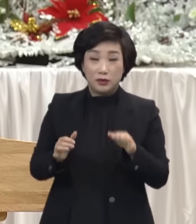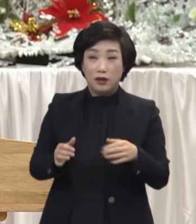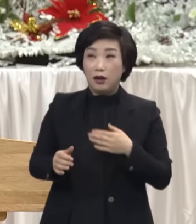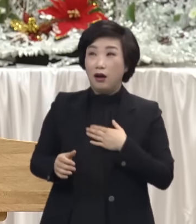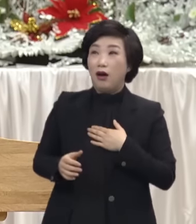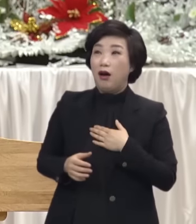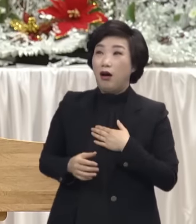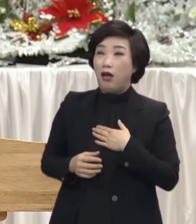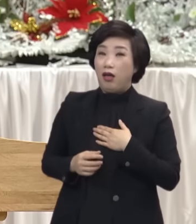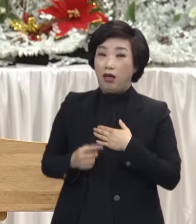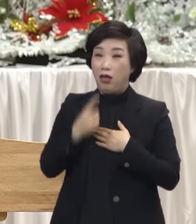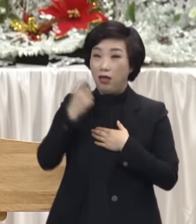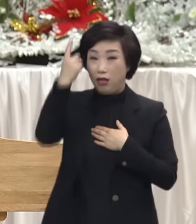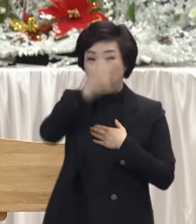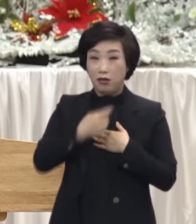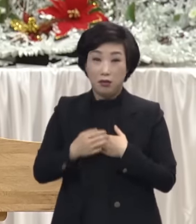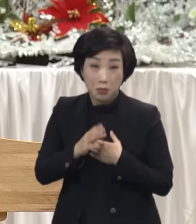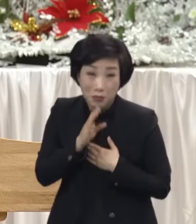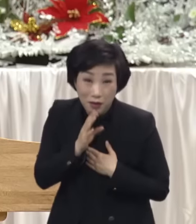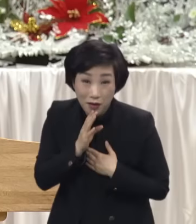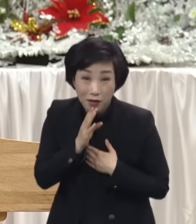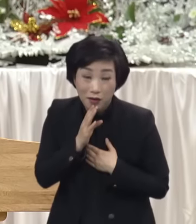가슴이 솜짓하지 않습니까?